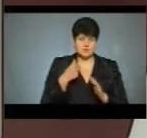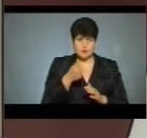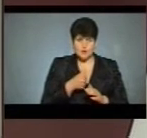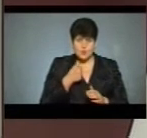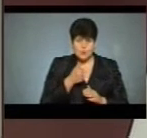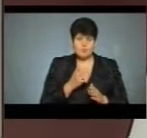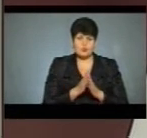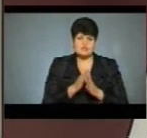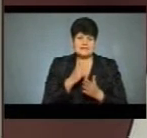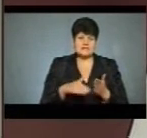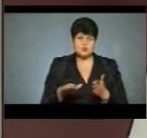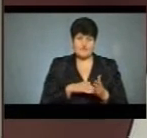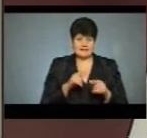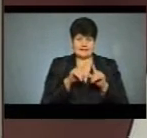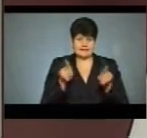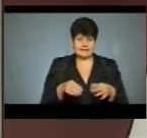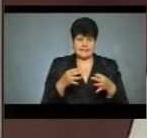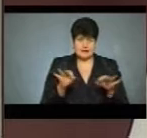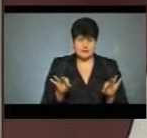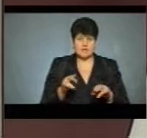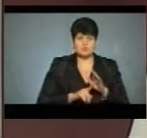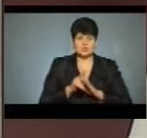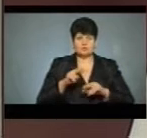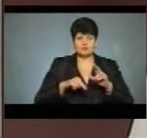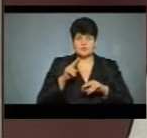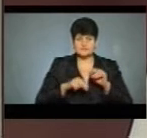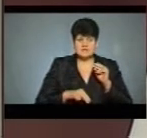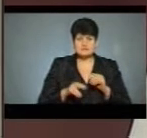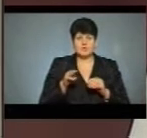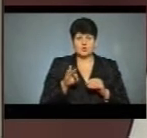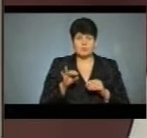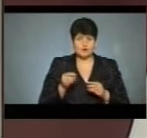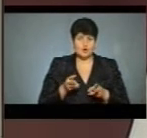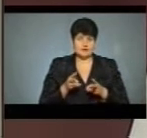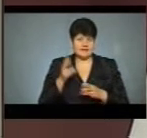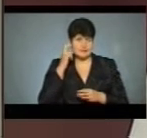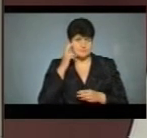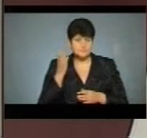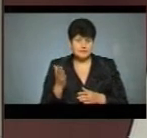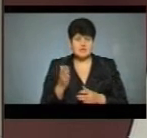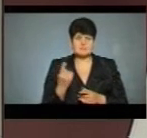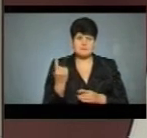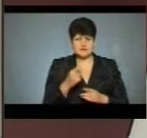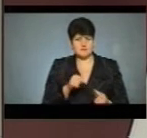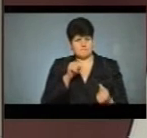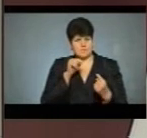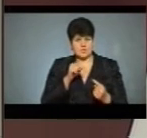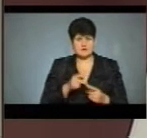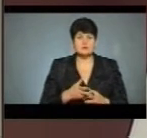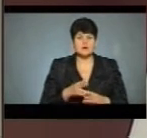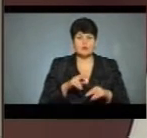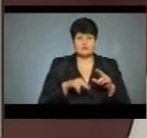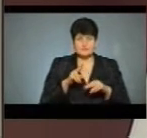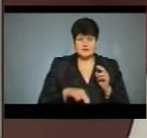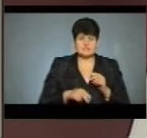Позивачка просить скасувати декларацію на початок будівництва торф'яної котельні на вулиці Київська. Із першим протестом проти будівництва котельні на